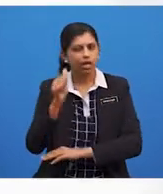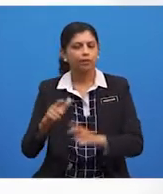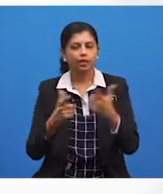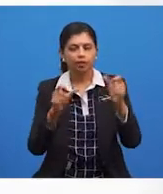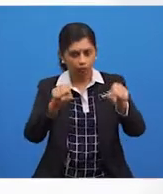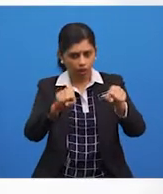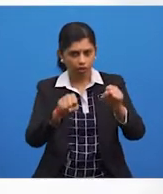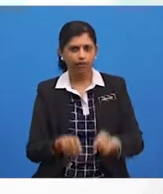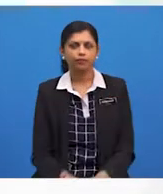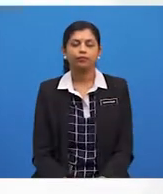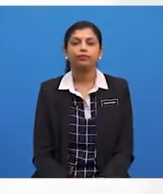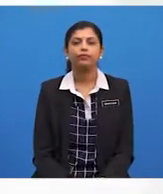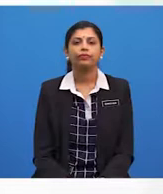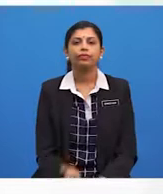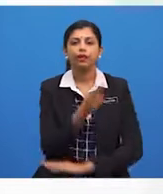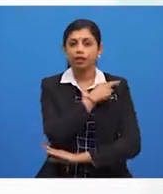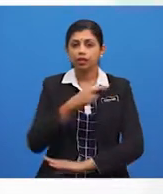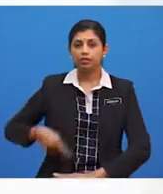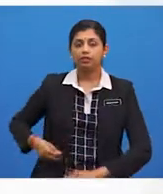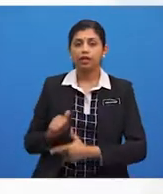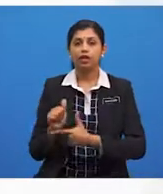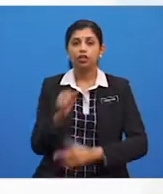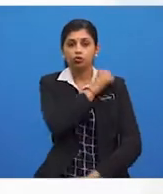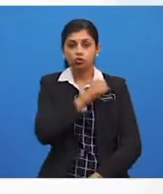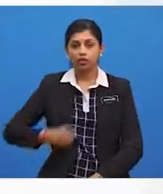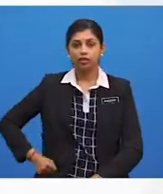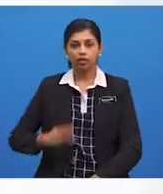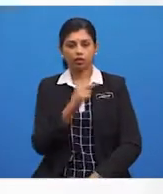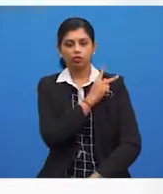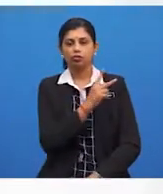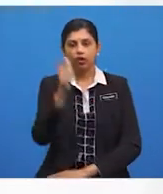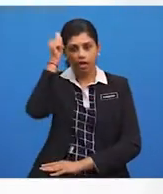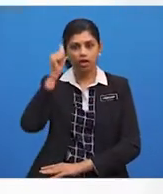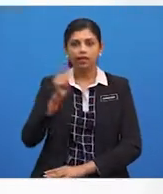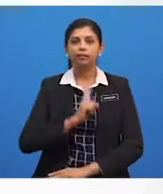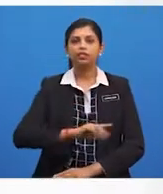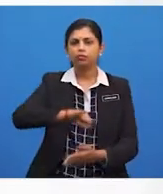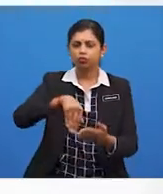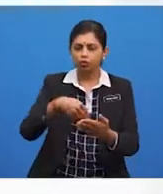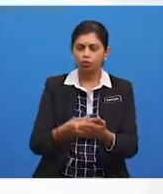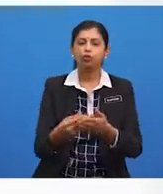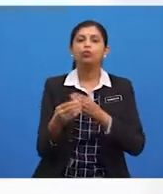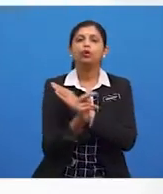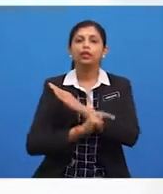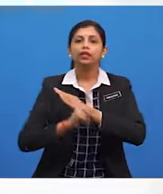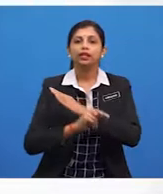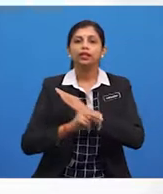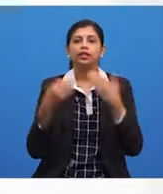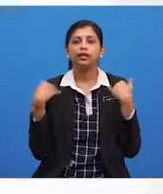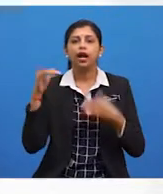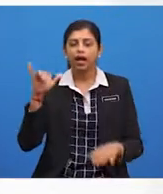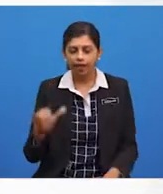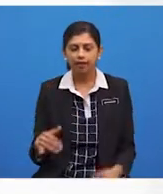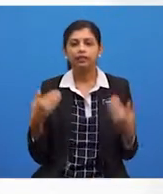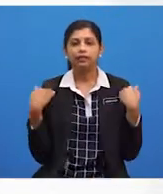Justeru, raja atau sultan adalah ketua agama Islam bagi semua negeri yang mempunyai raja atau